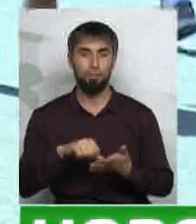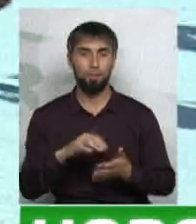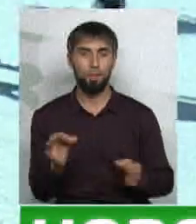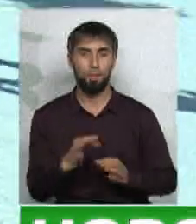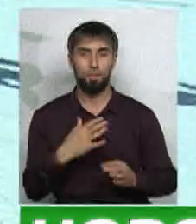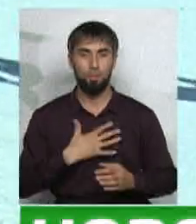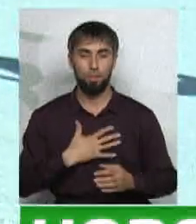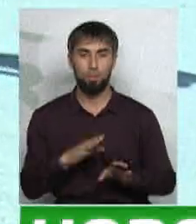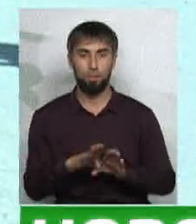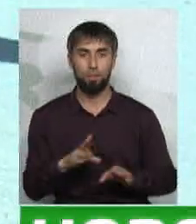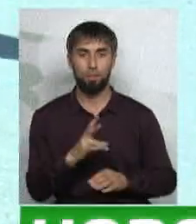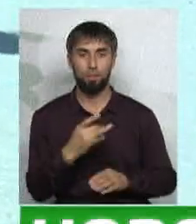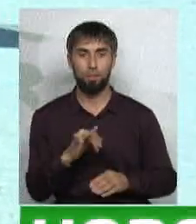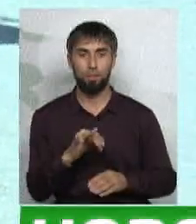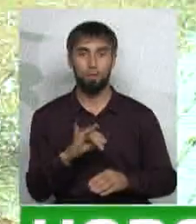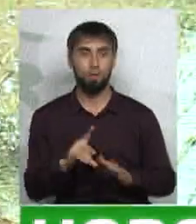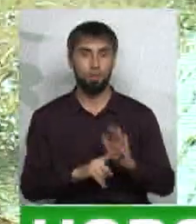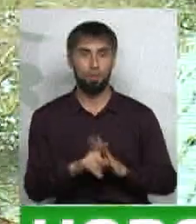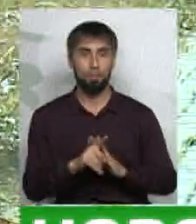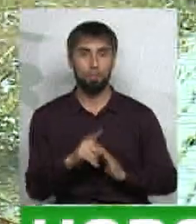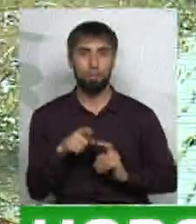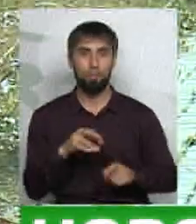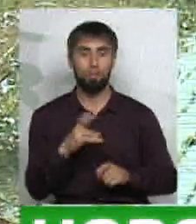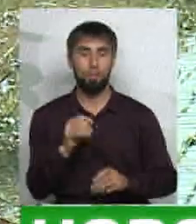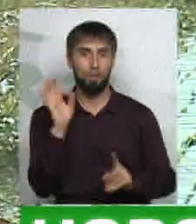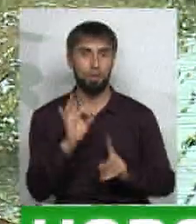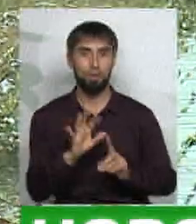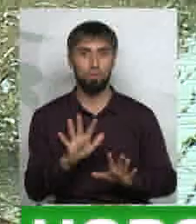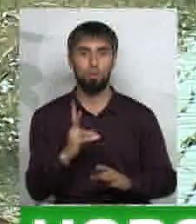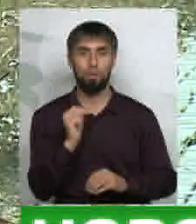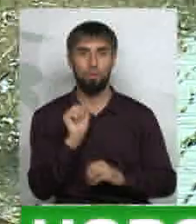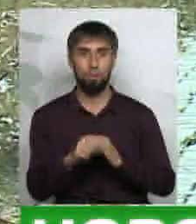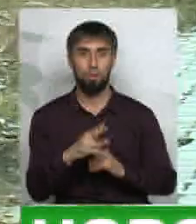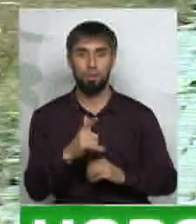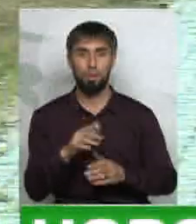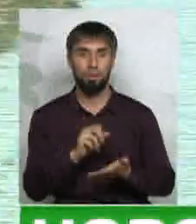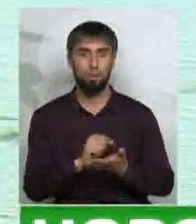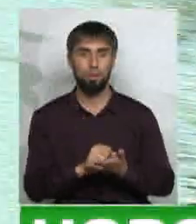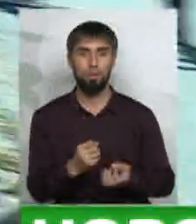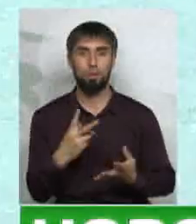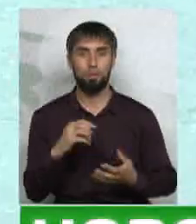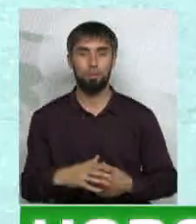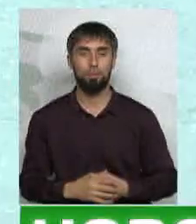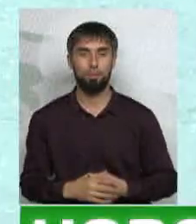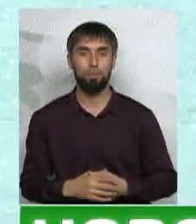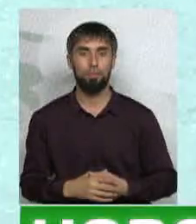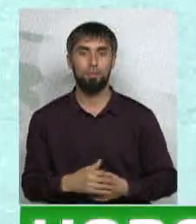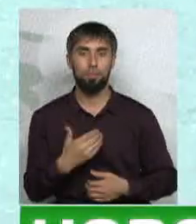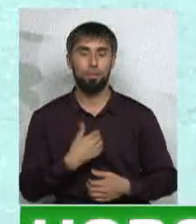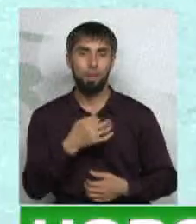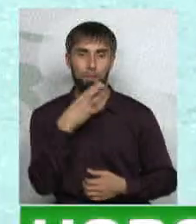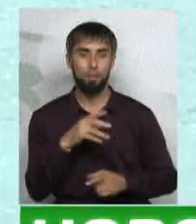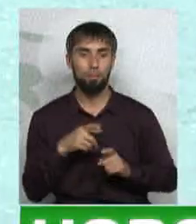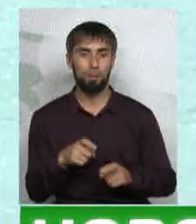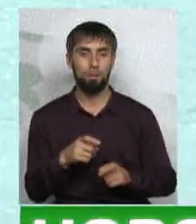никакого волнения. Такой настрой перед началом. В этом забеге она нацелена только на победу. Бегом занимается несколько лет. Мне понравился